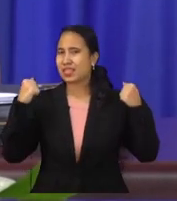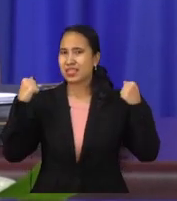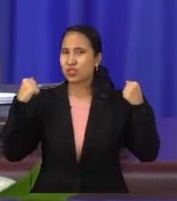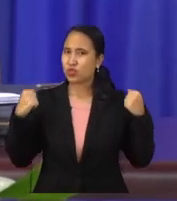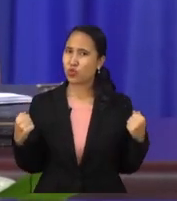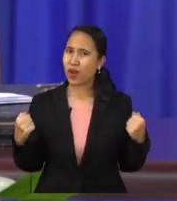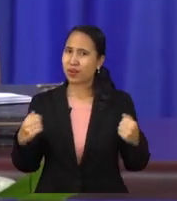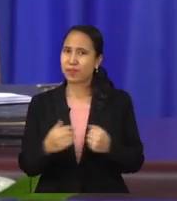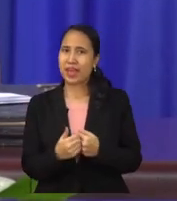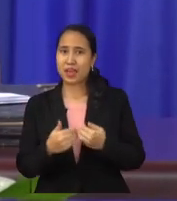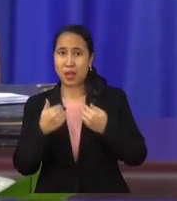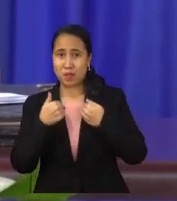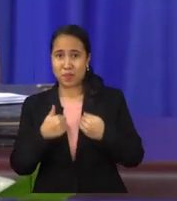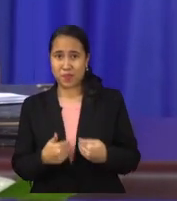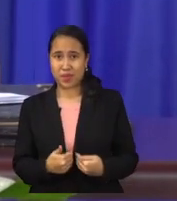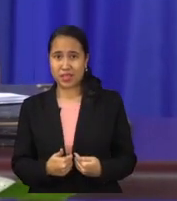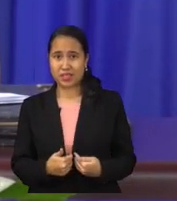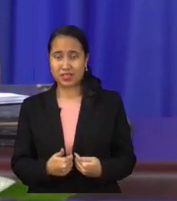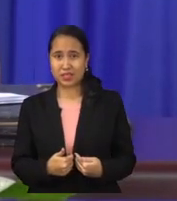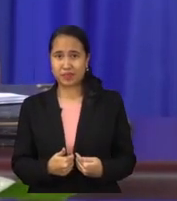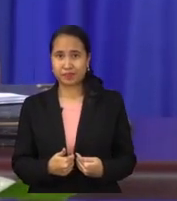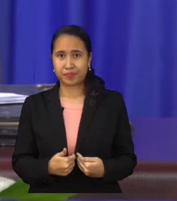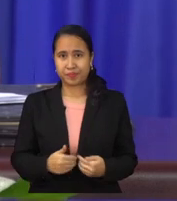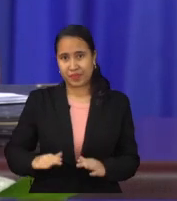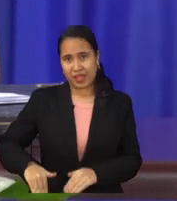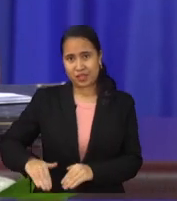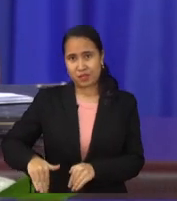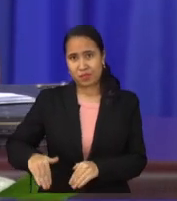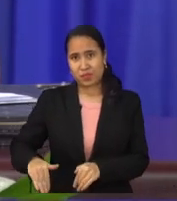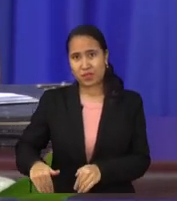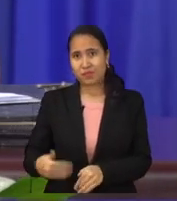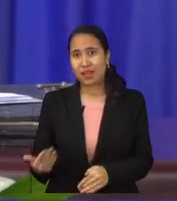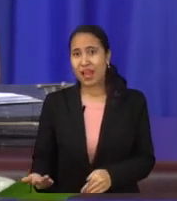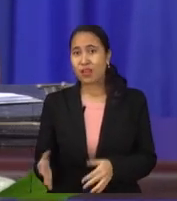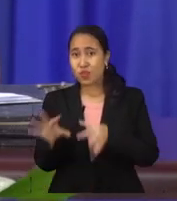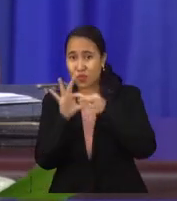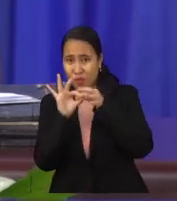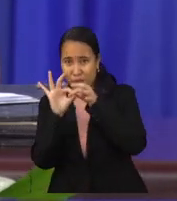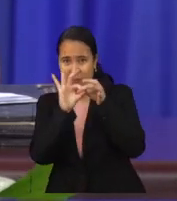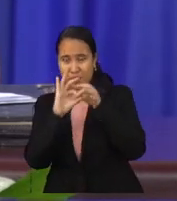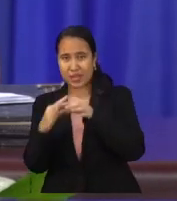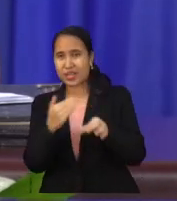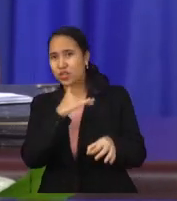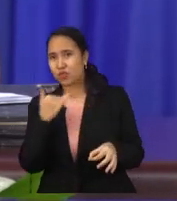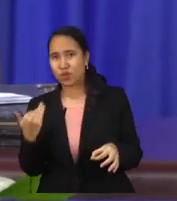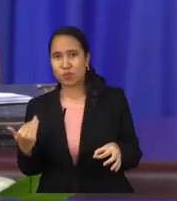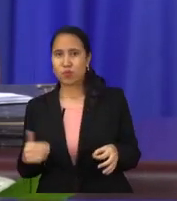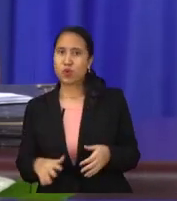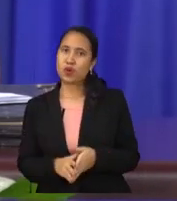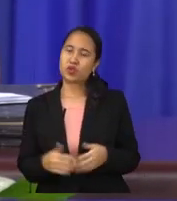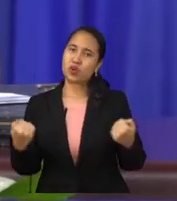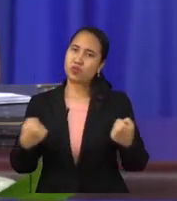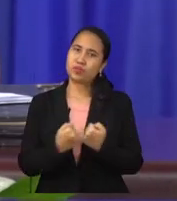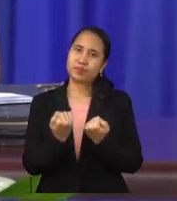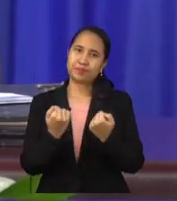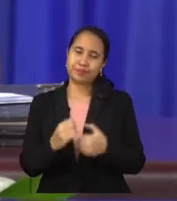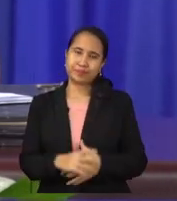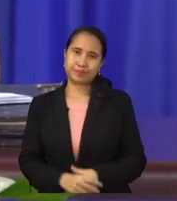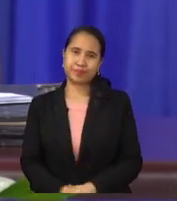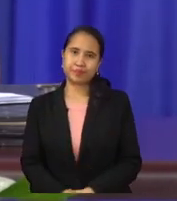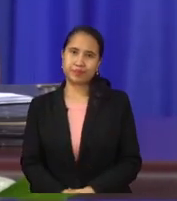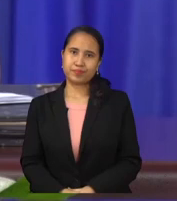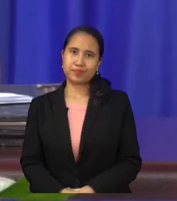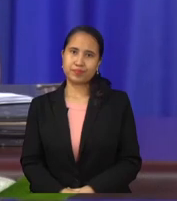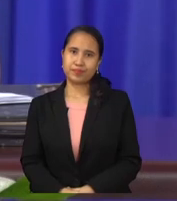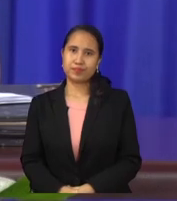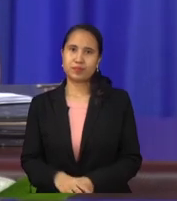straffeloosheid. Het Hof verwijst eveneens naar een formeel procedureel soortgelijk geval in